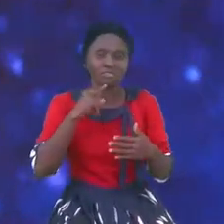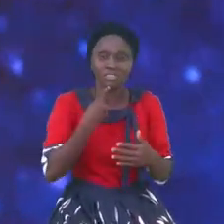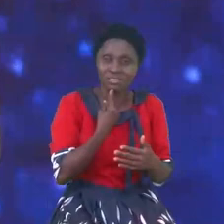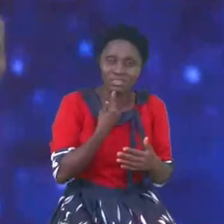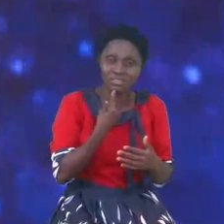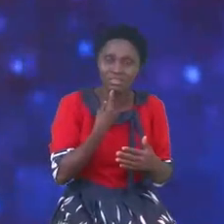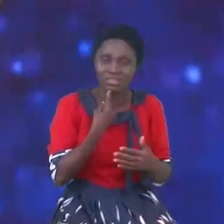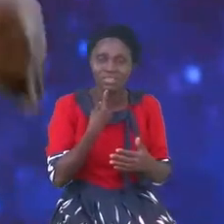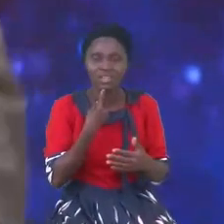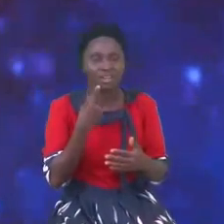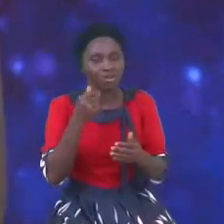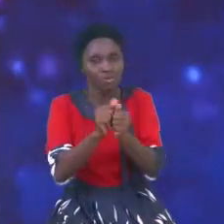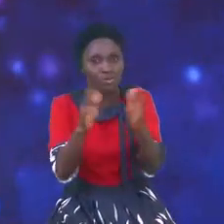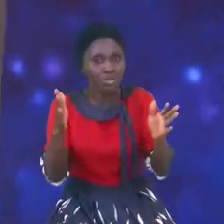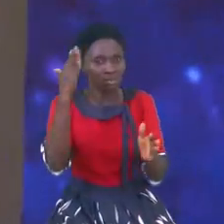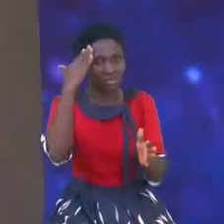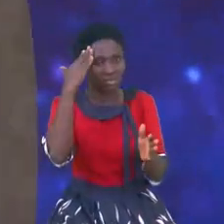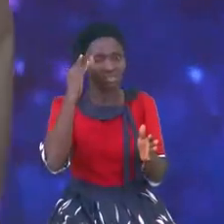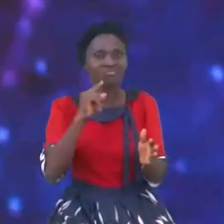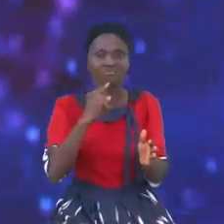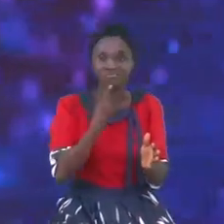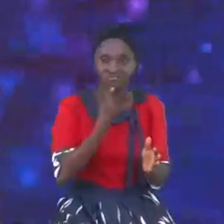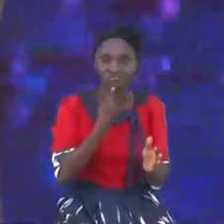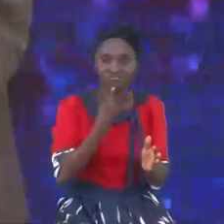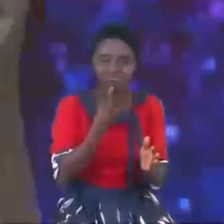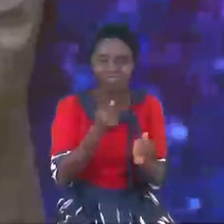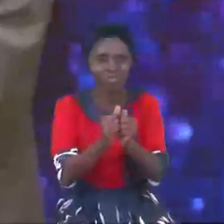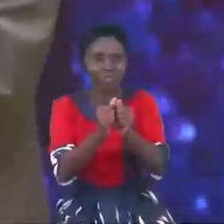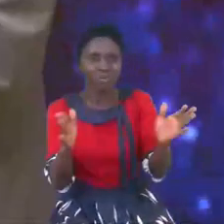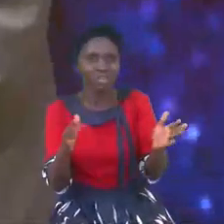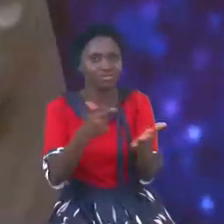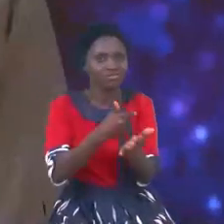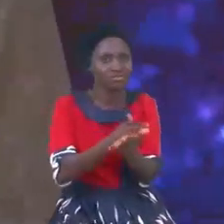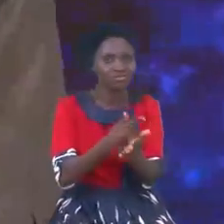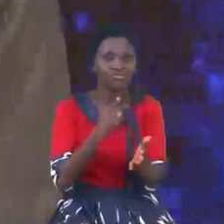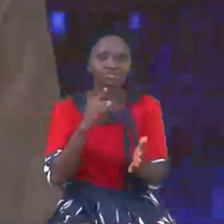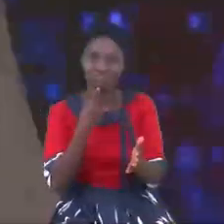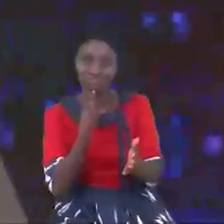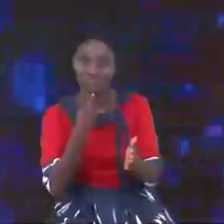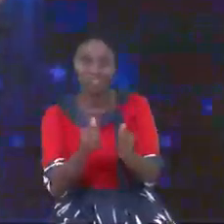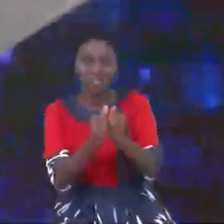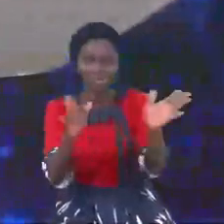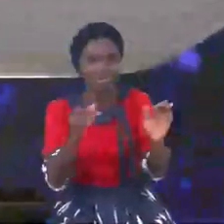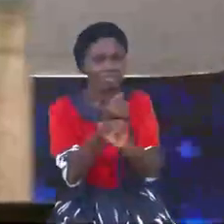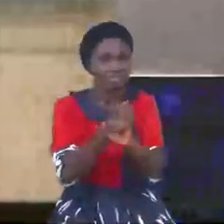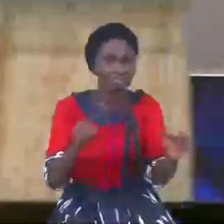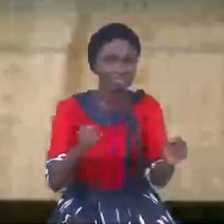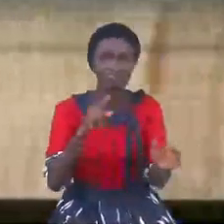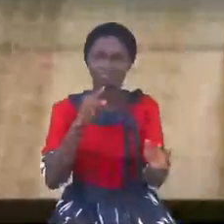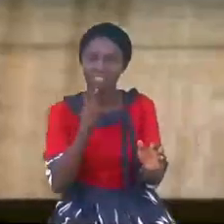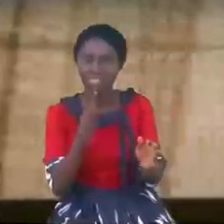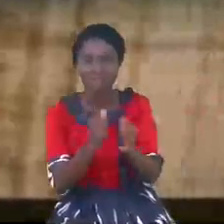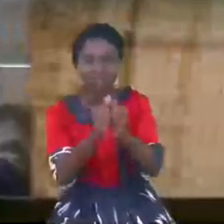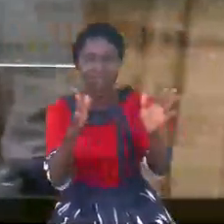sans vérité, du zèle sans l'évangile, du zèle sans le salut, du zèle sans la provision